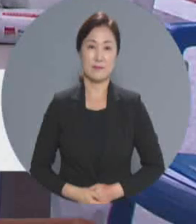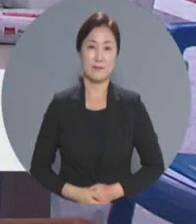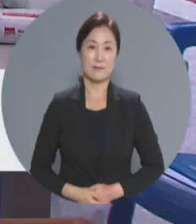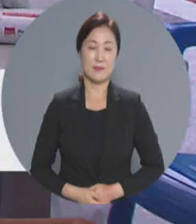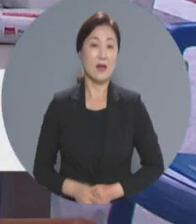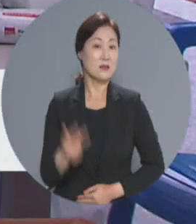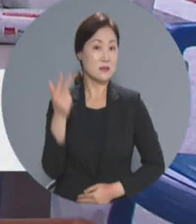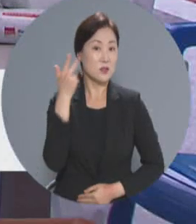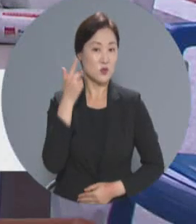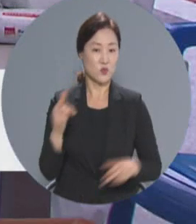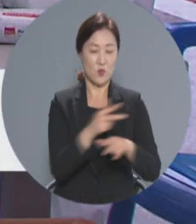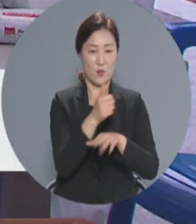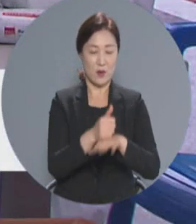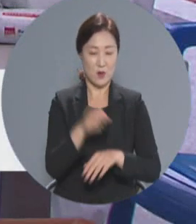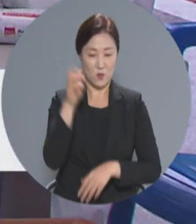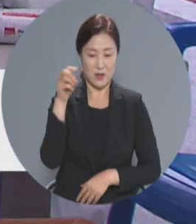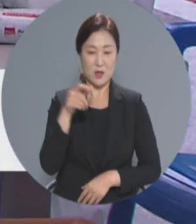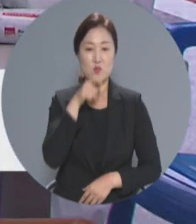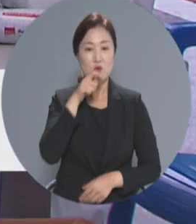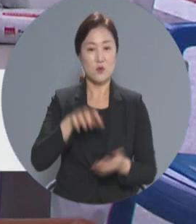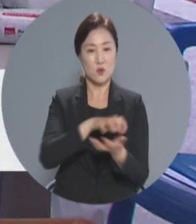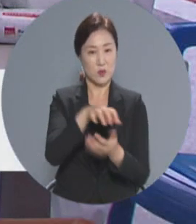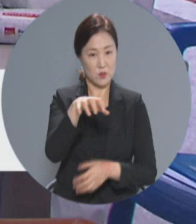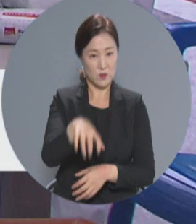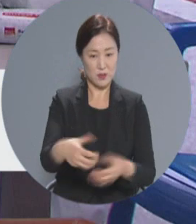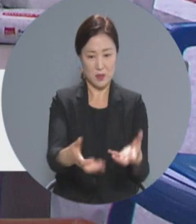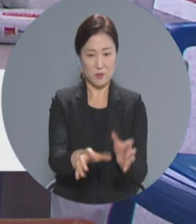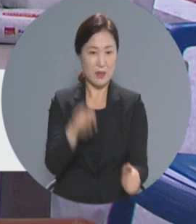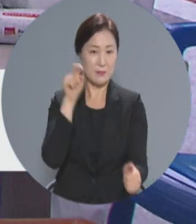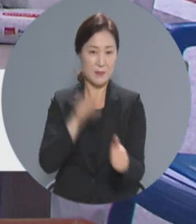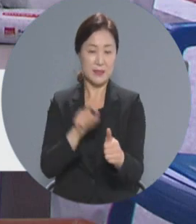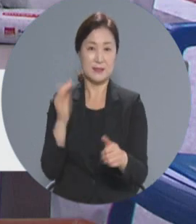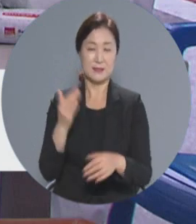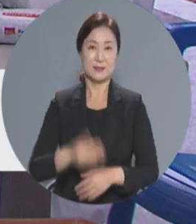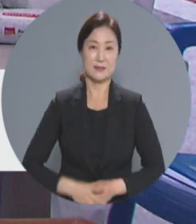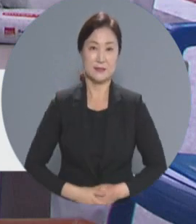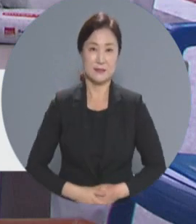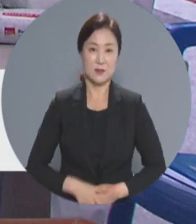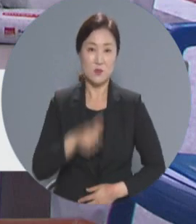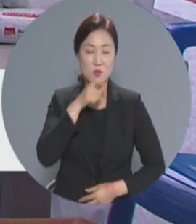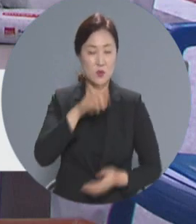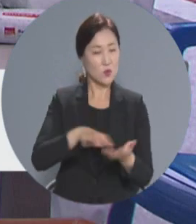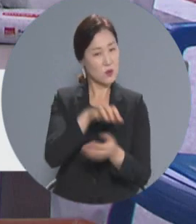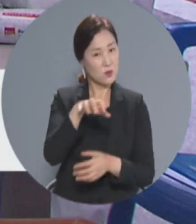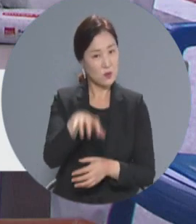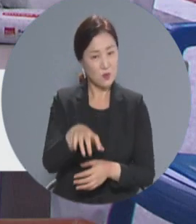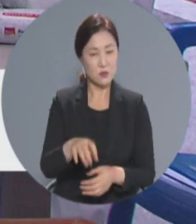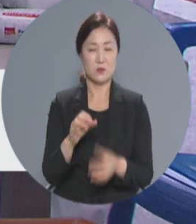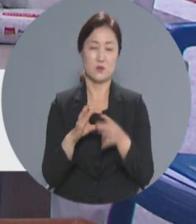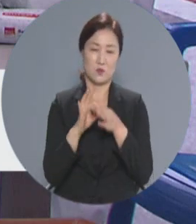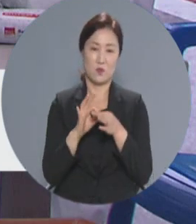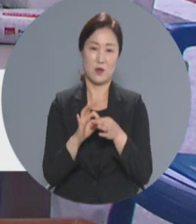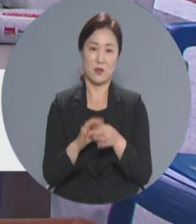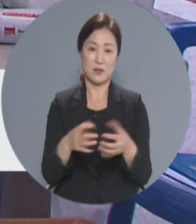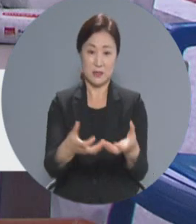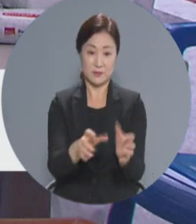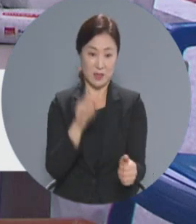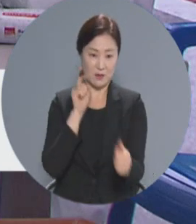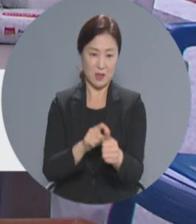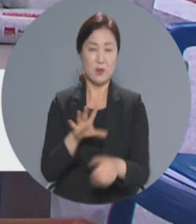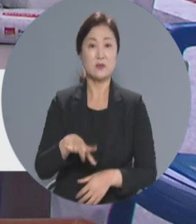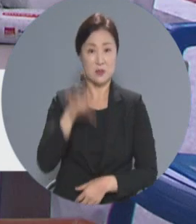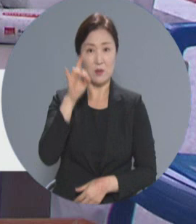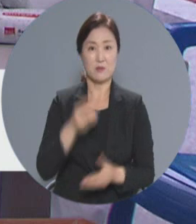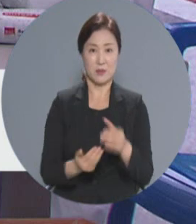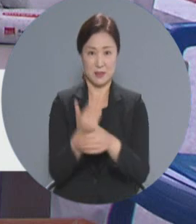지난 주말 광양의 한 물놀이 시설에서 집단으로 확진자가 나왔습니다. 물놀이 시설을 통한 집단 감염은 이번이